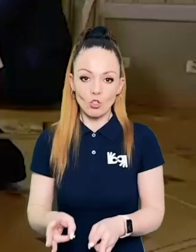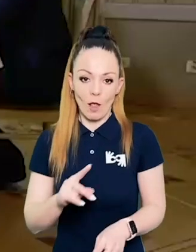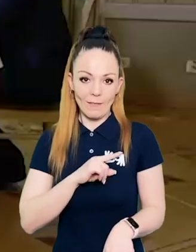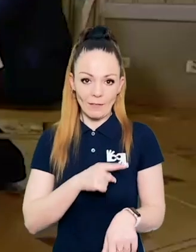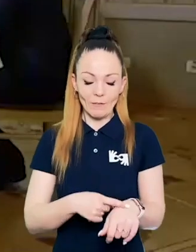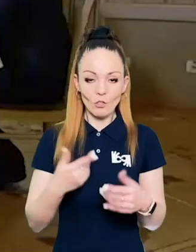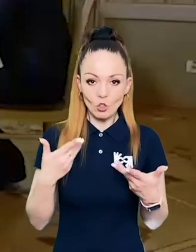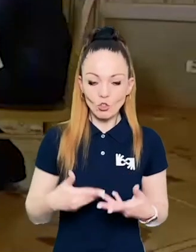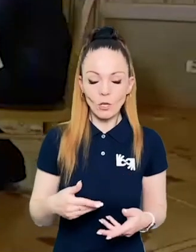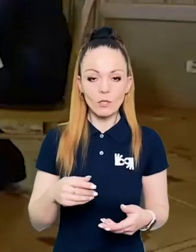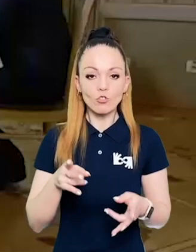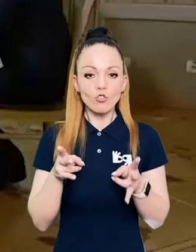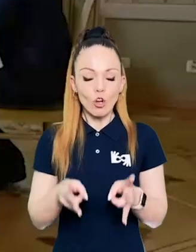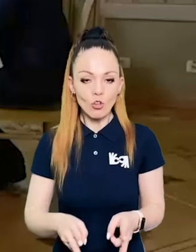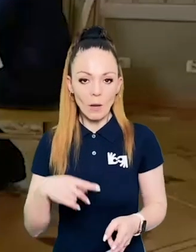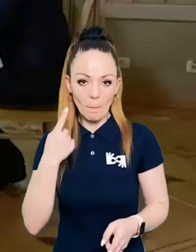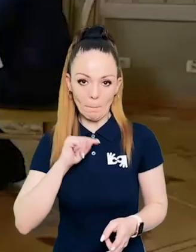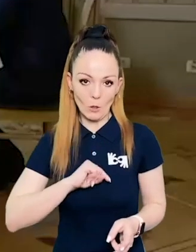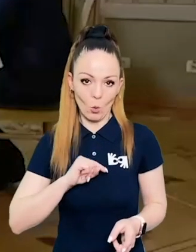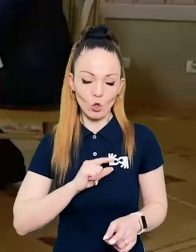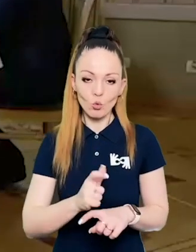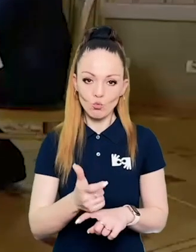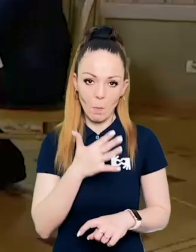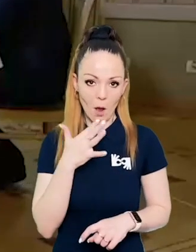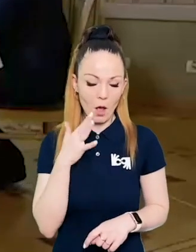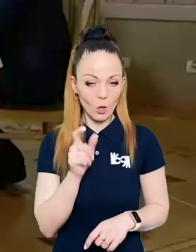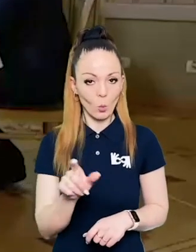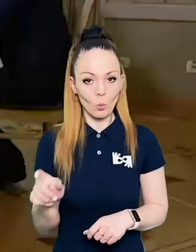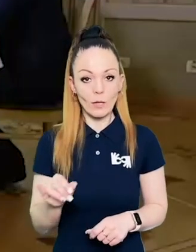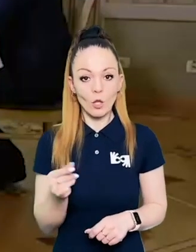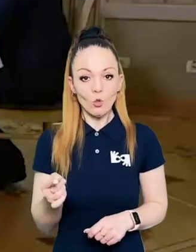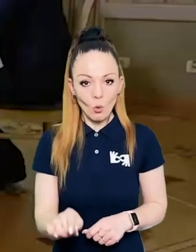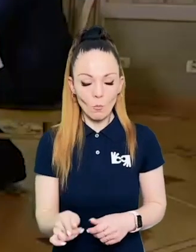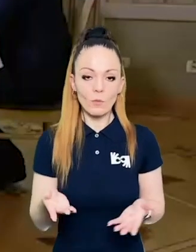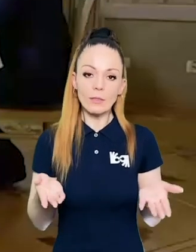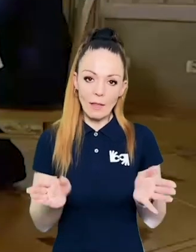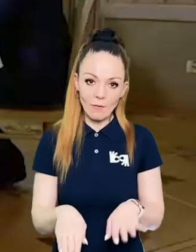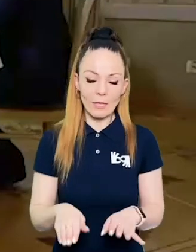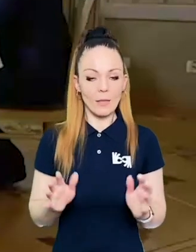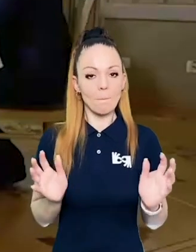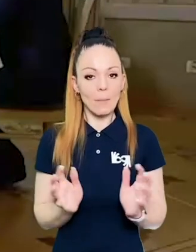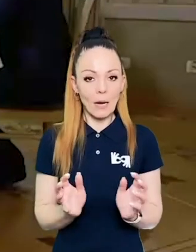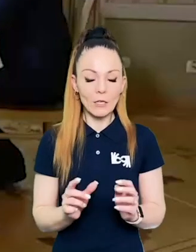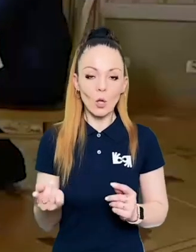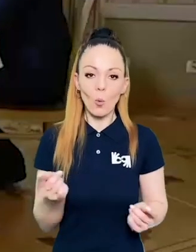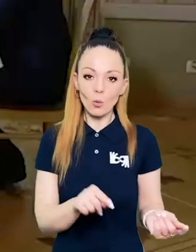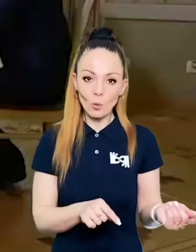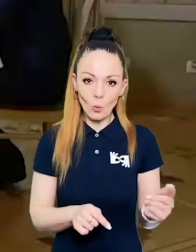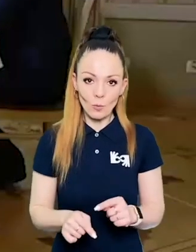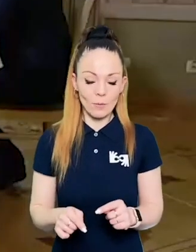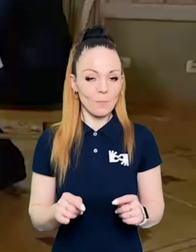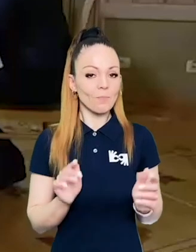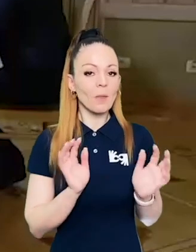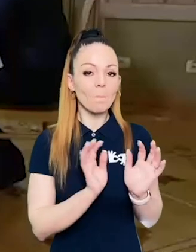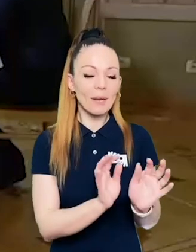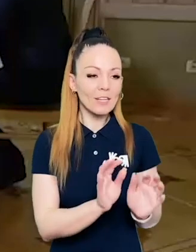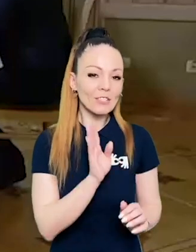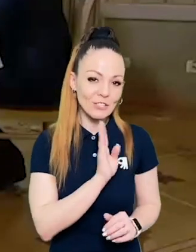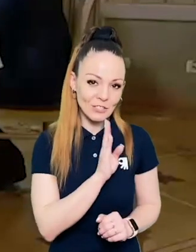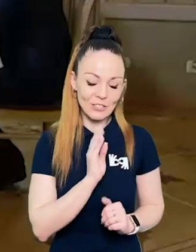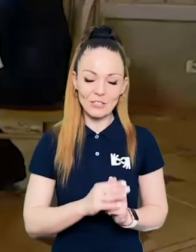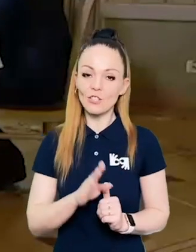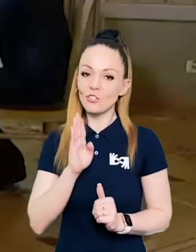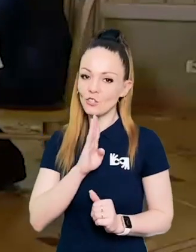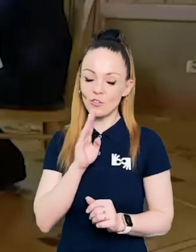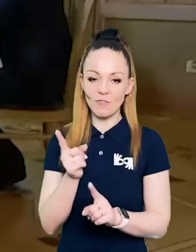не постраждають фізично, страждають психологічно дуже багато людей. Тому давайте берегти одне одного. Берегти